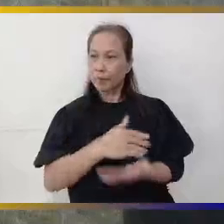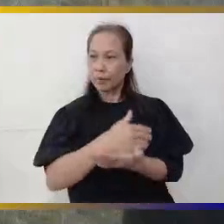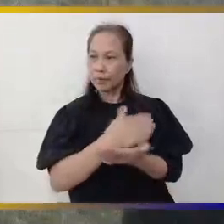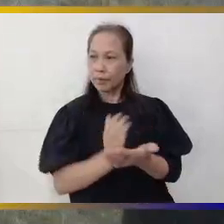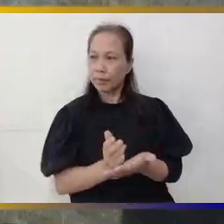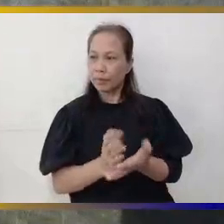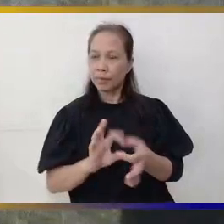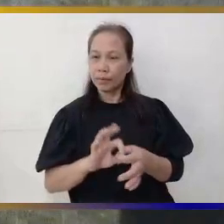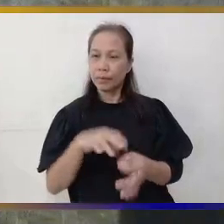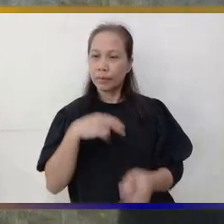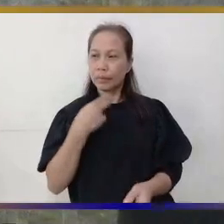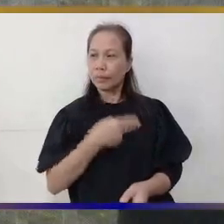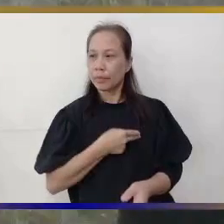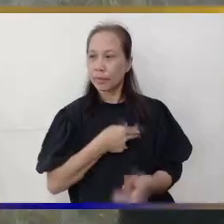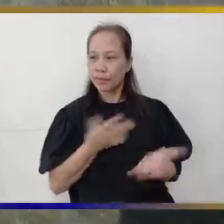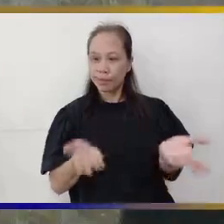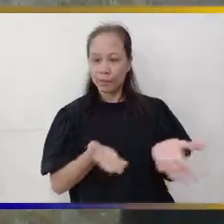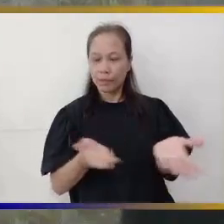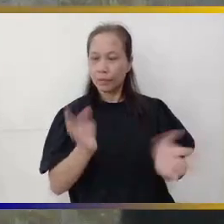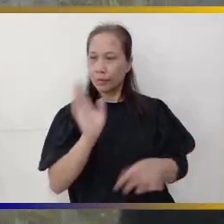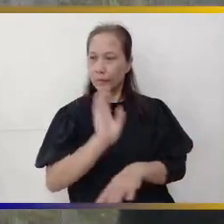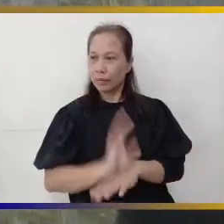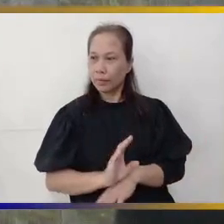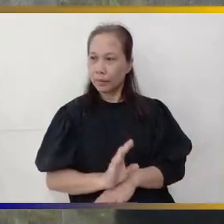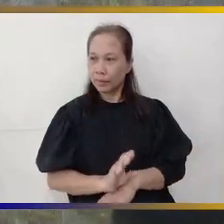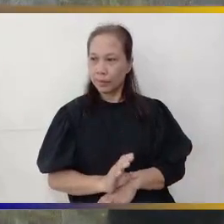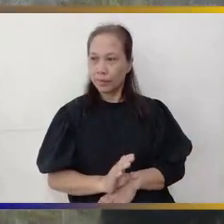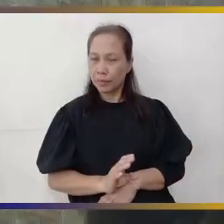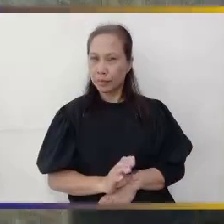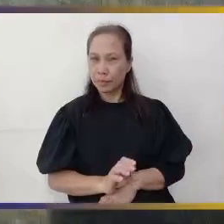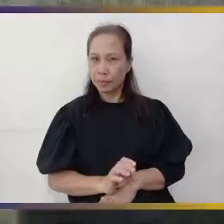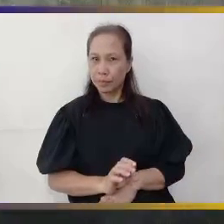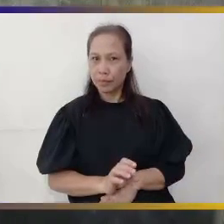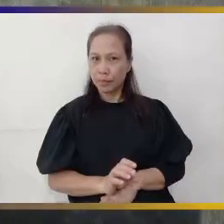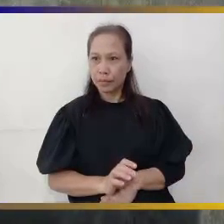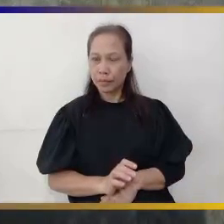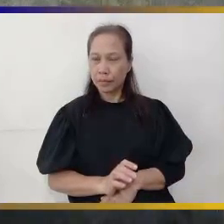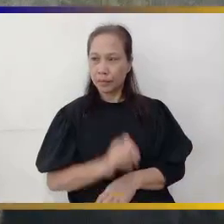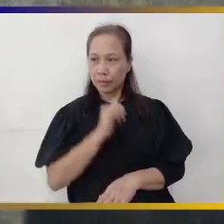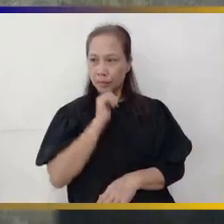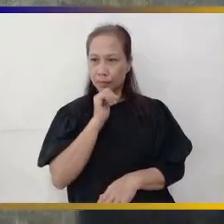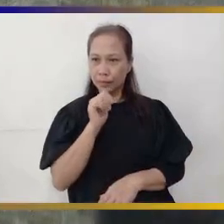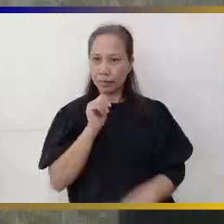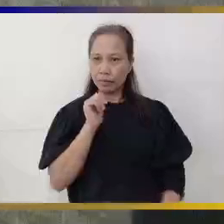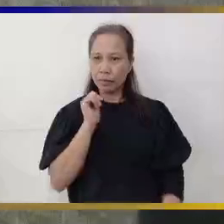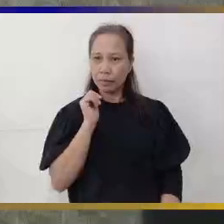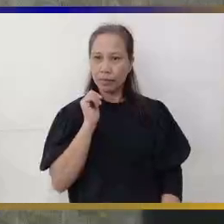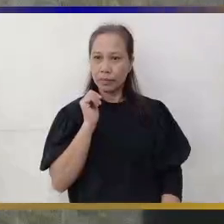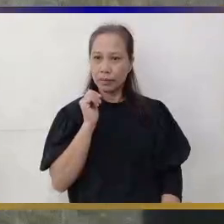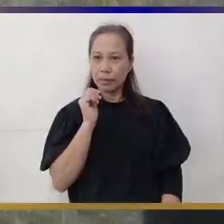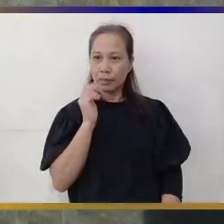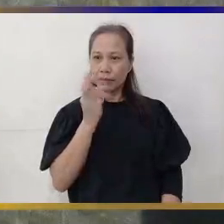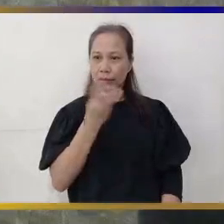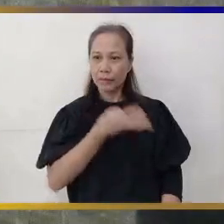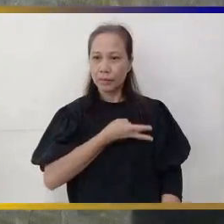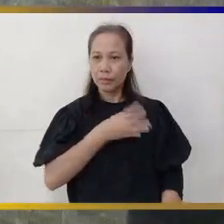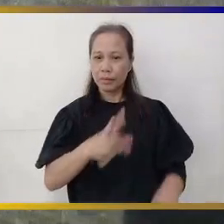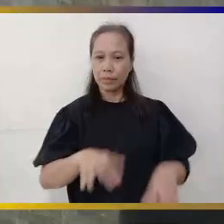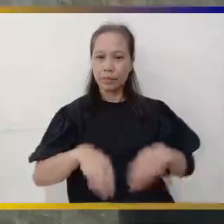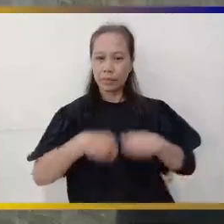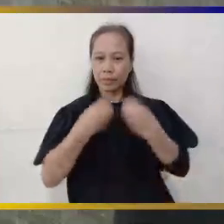nandidito kayo ngayon um na hindi man lamang natin binibigyan talaga ng halaga